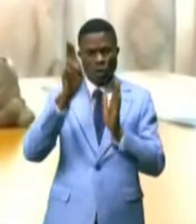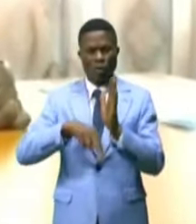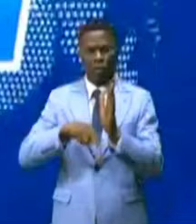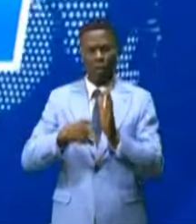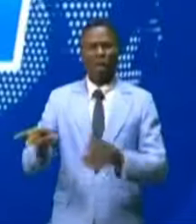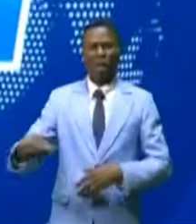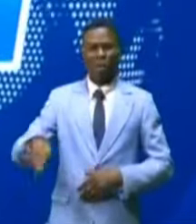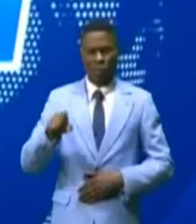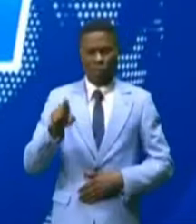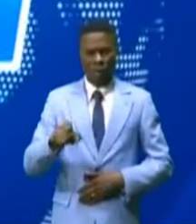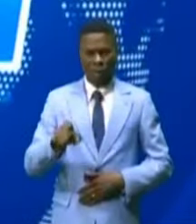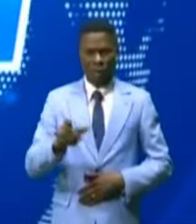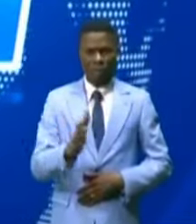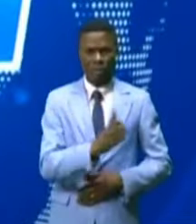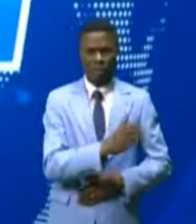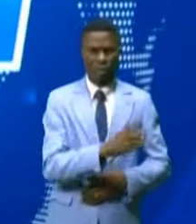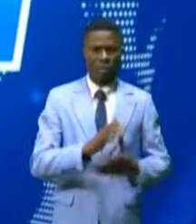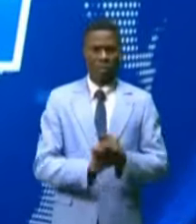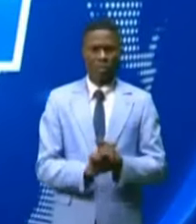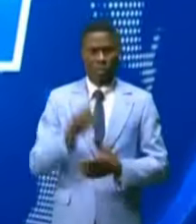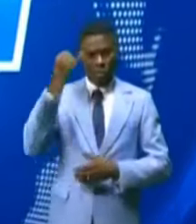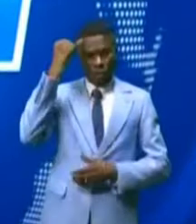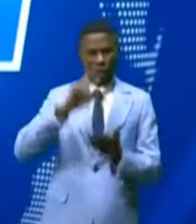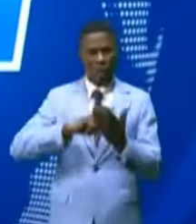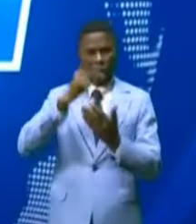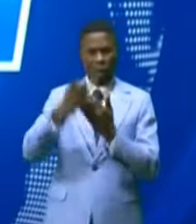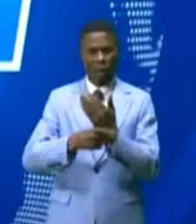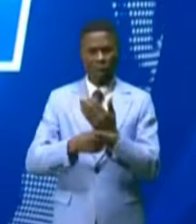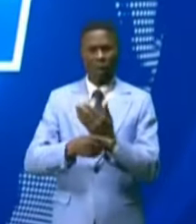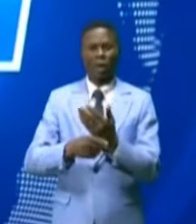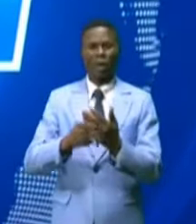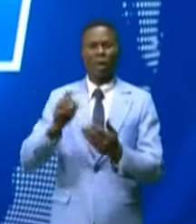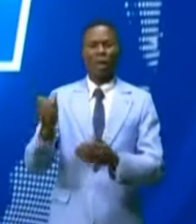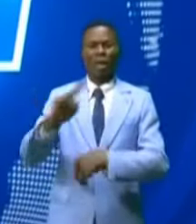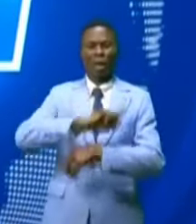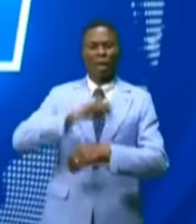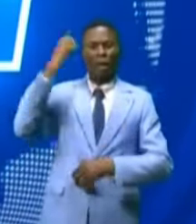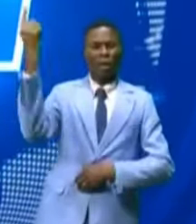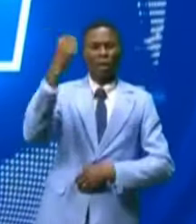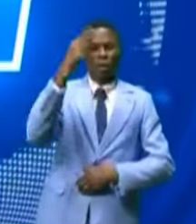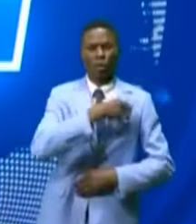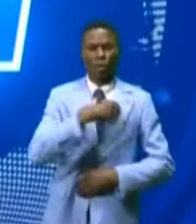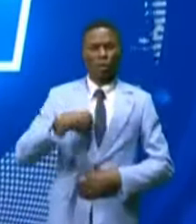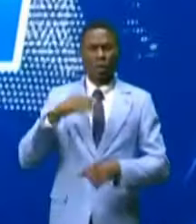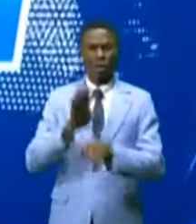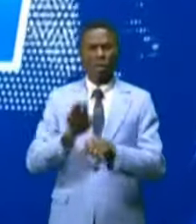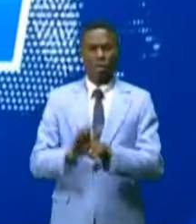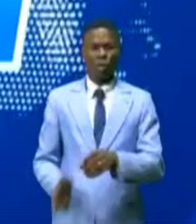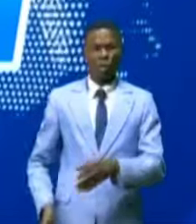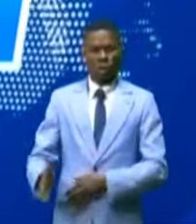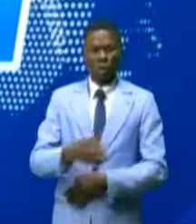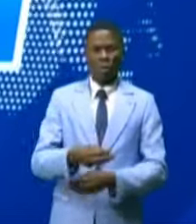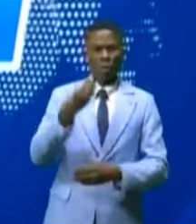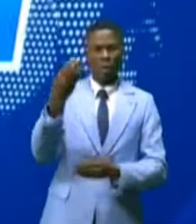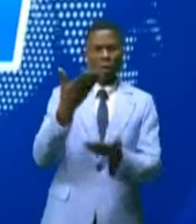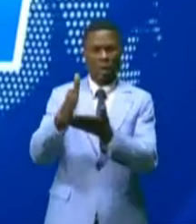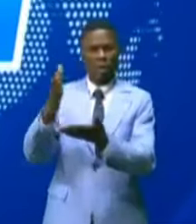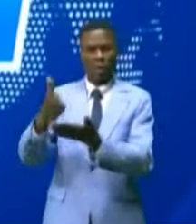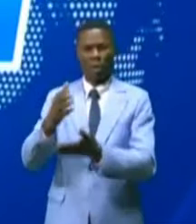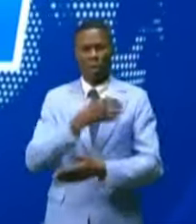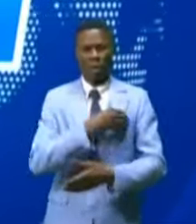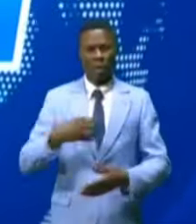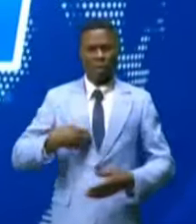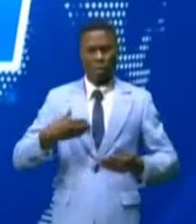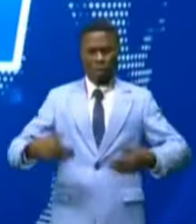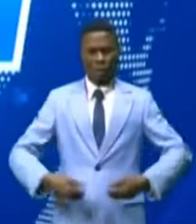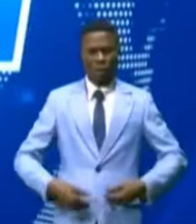provinces. En marge de la journée internationale de la femme, un lot important d'épargne a été remis aux mamans et jeunes